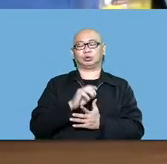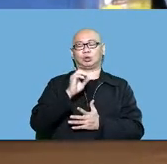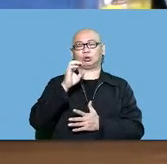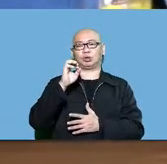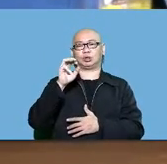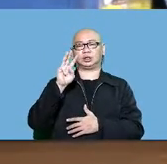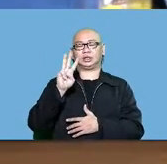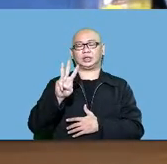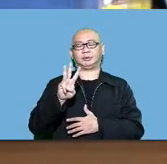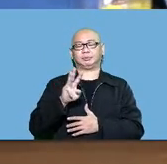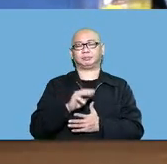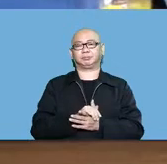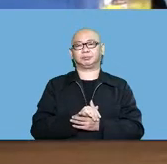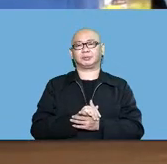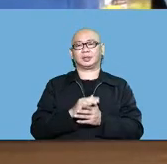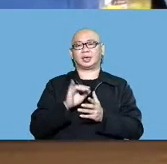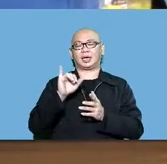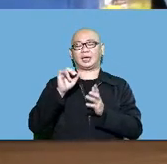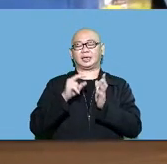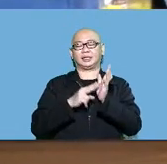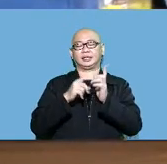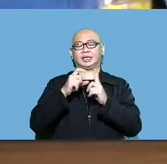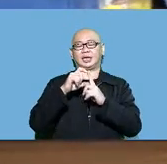1970-02-21997-032-003 NIDN